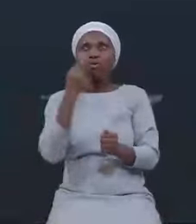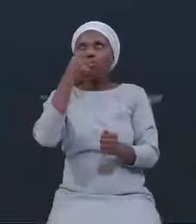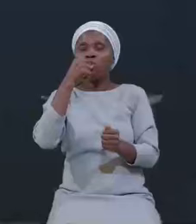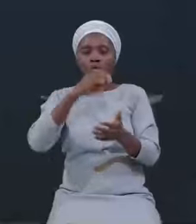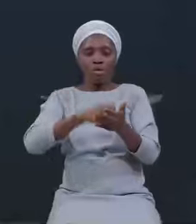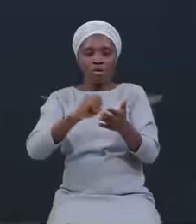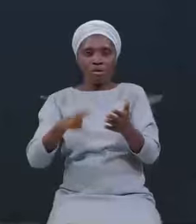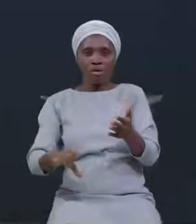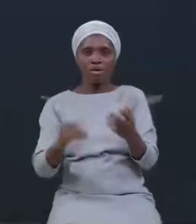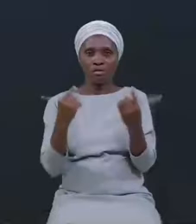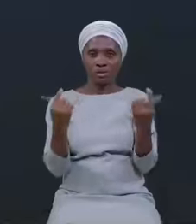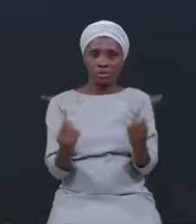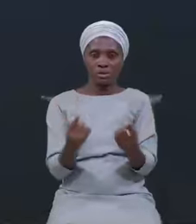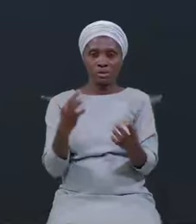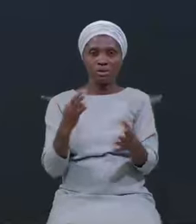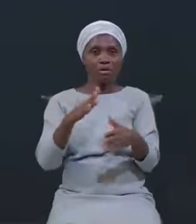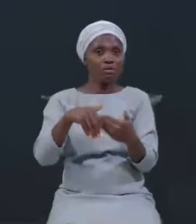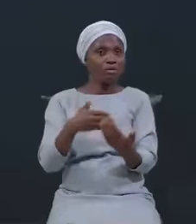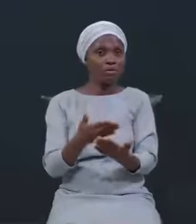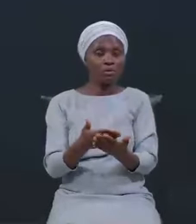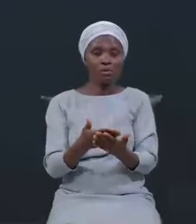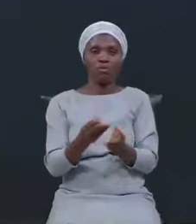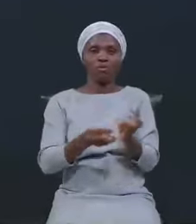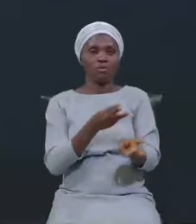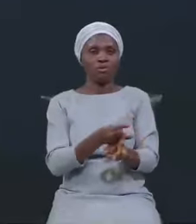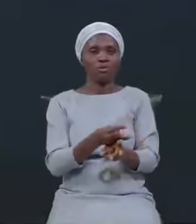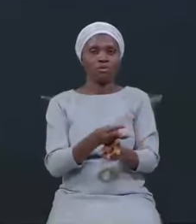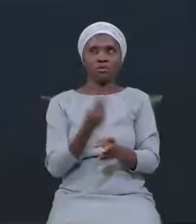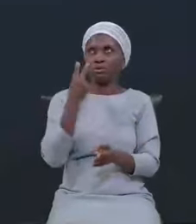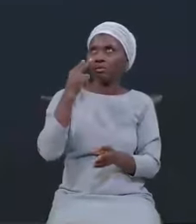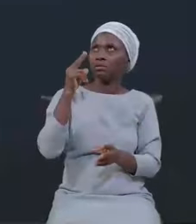le péché du monde. Voici Jésus. »